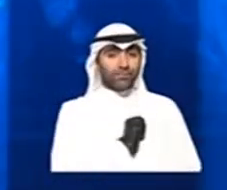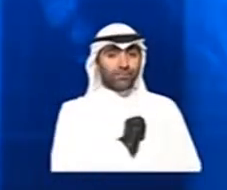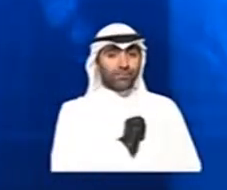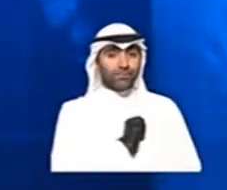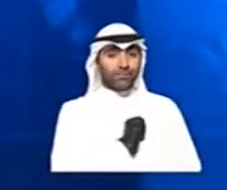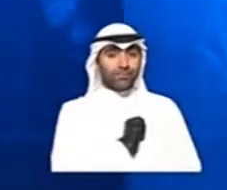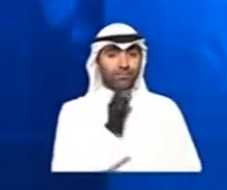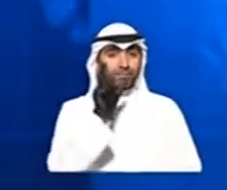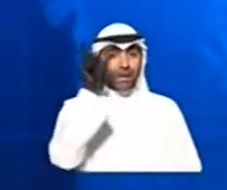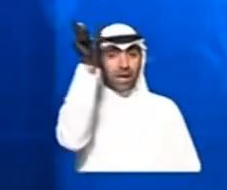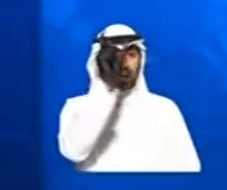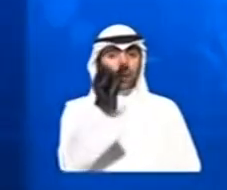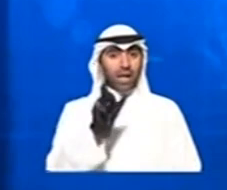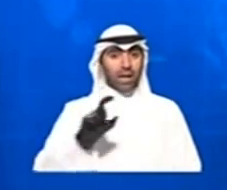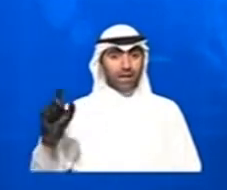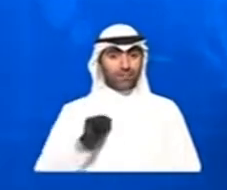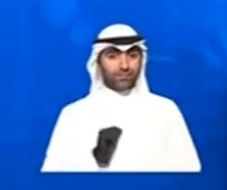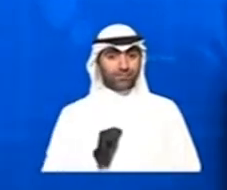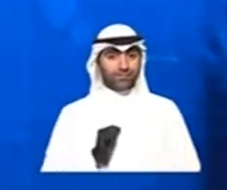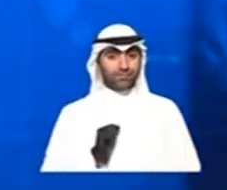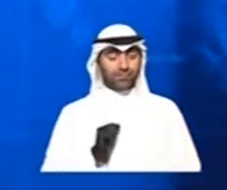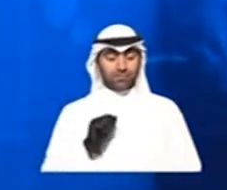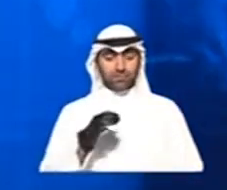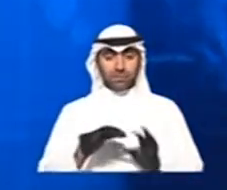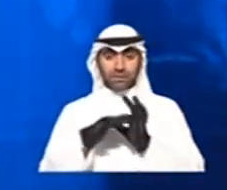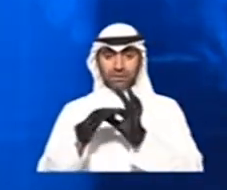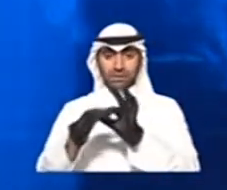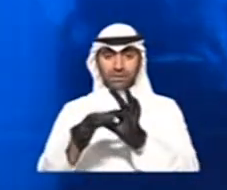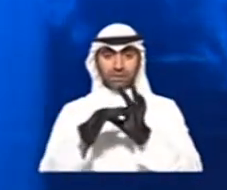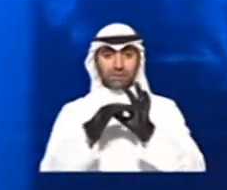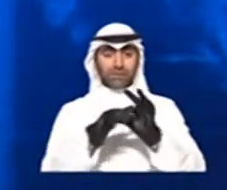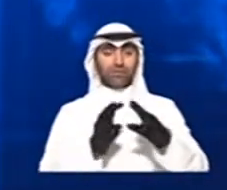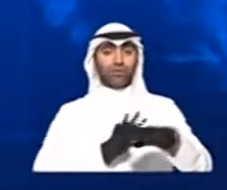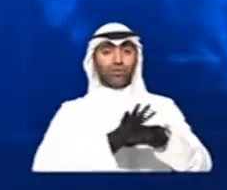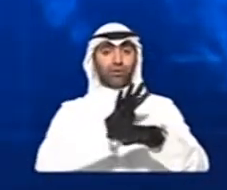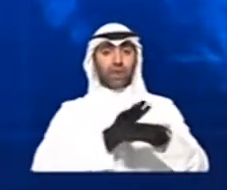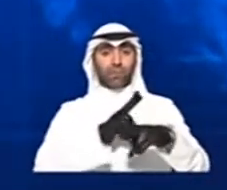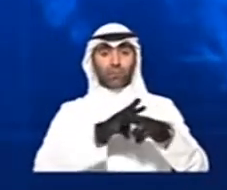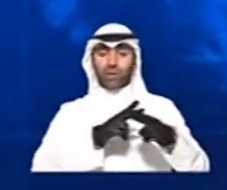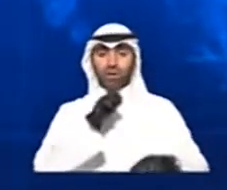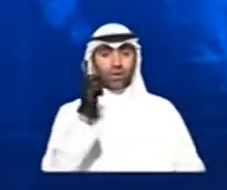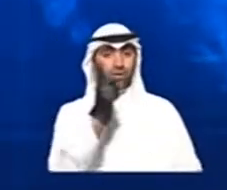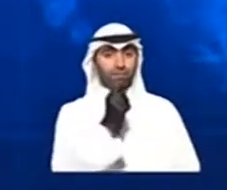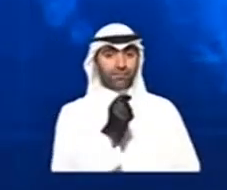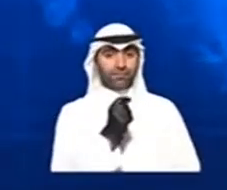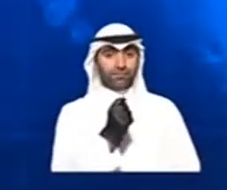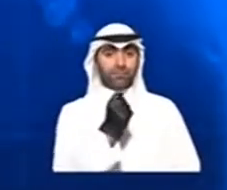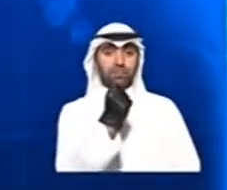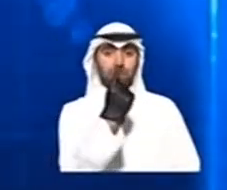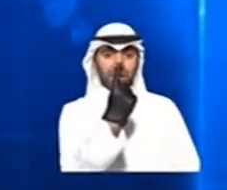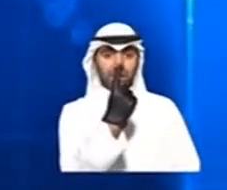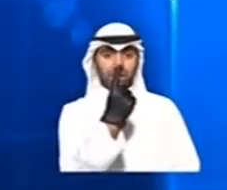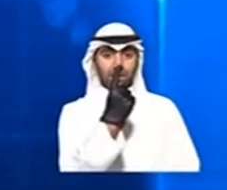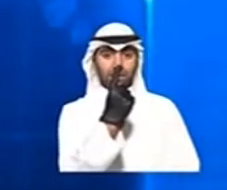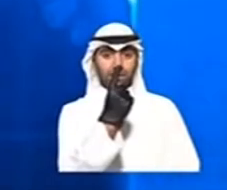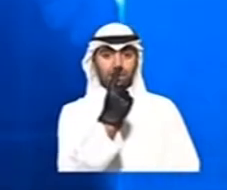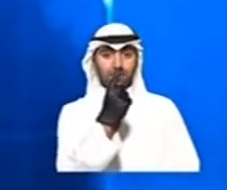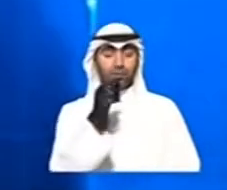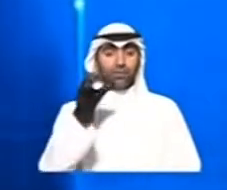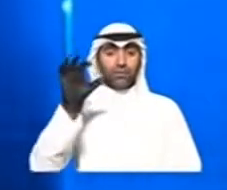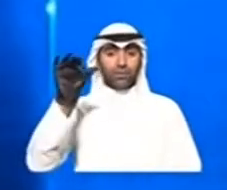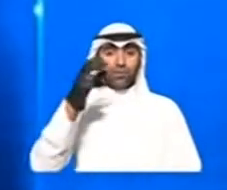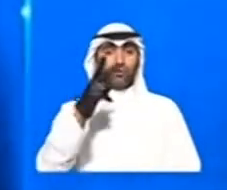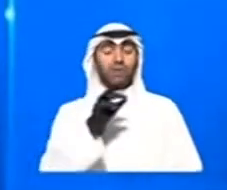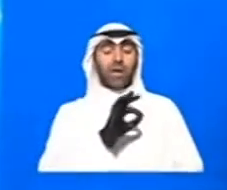الثانية لعدد 109 من المواطنين الكويتيين العالقين في إيطاليا، حيث شكلت وزارة الخارجية لجنة